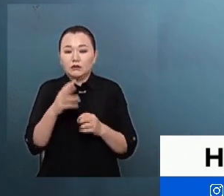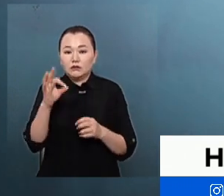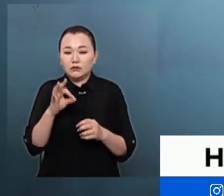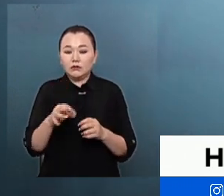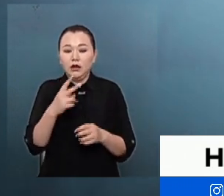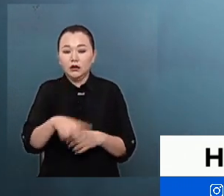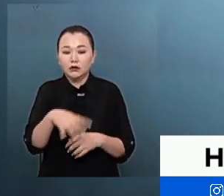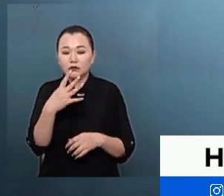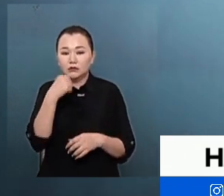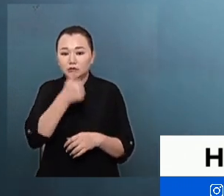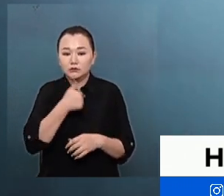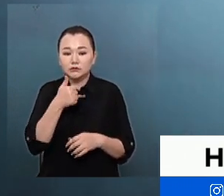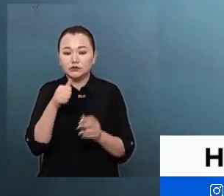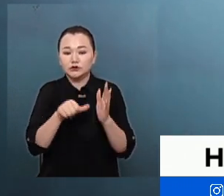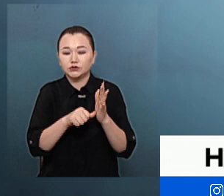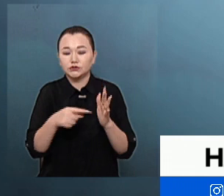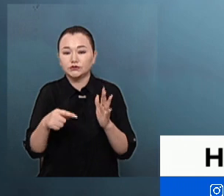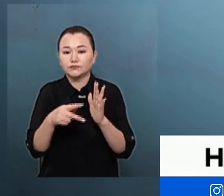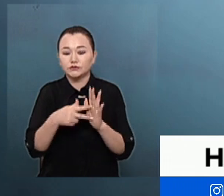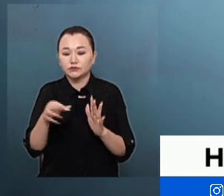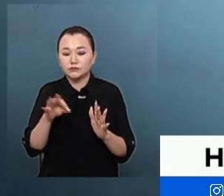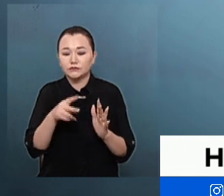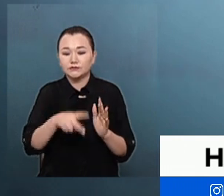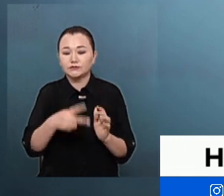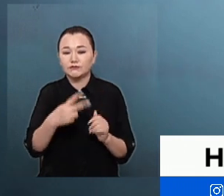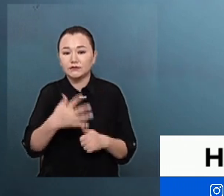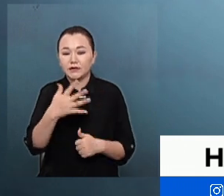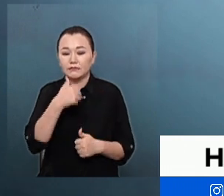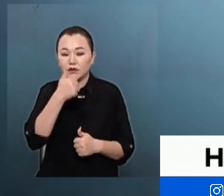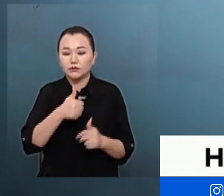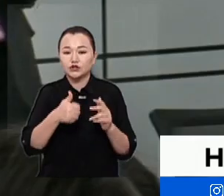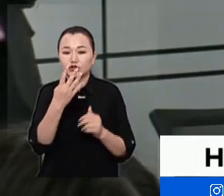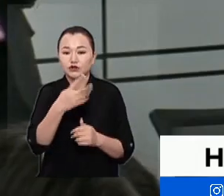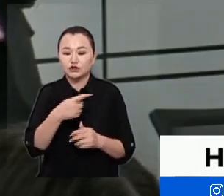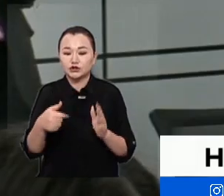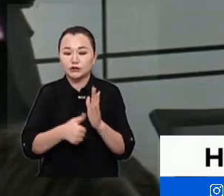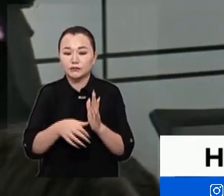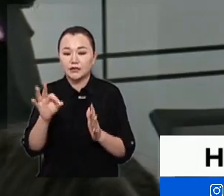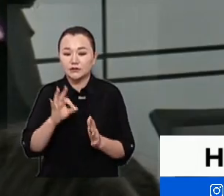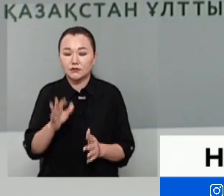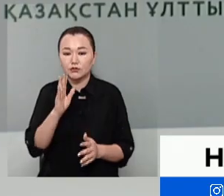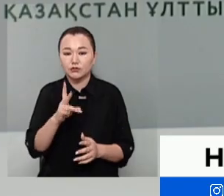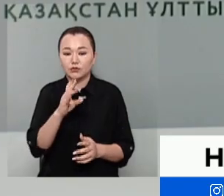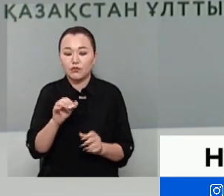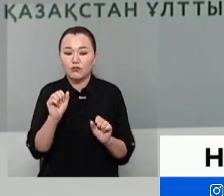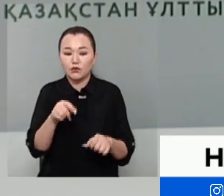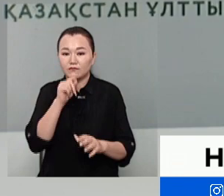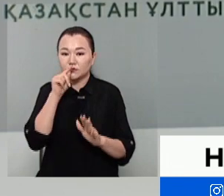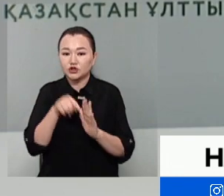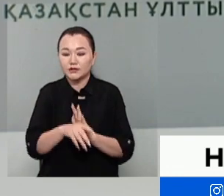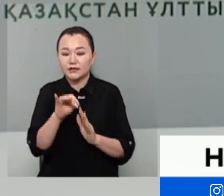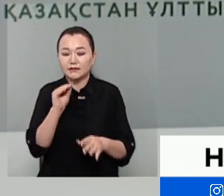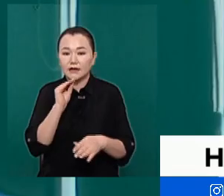2024 году 6-8 2025 4-6 процентов но могут вмешаться